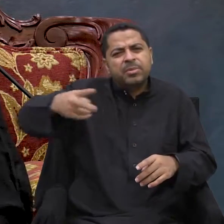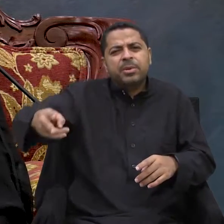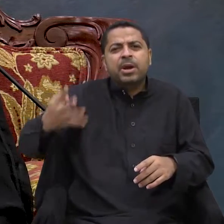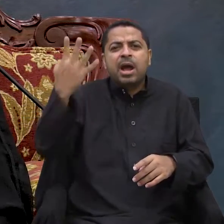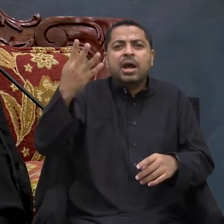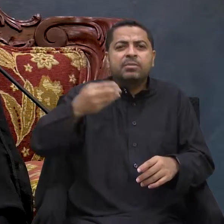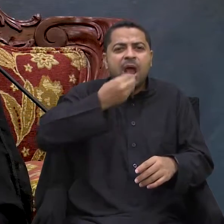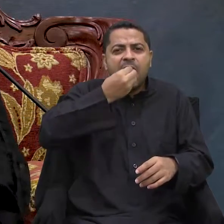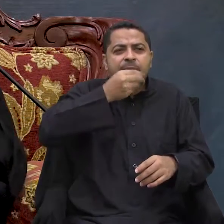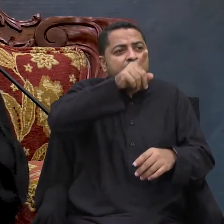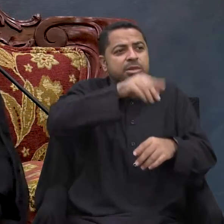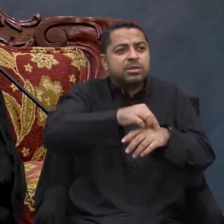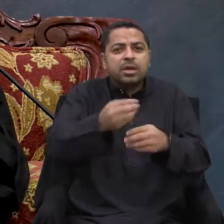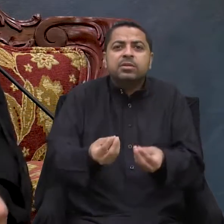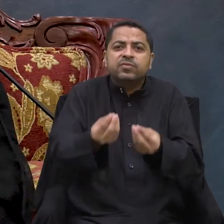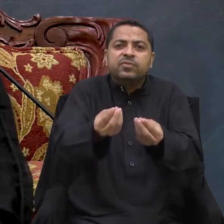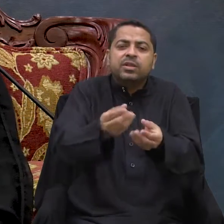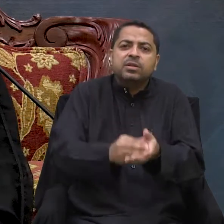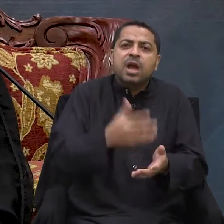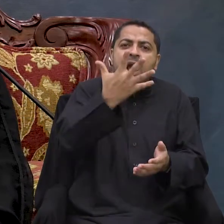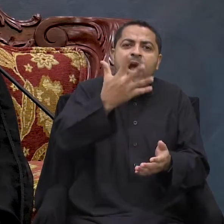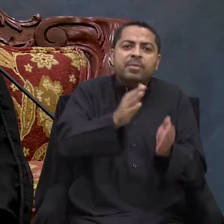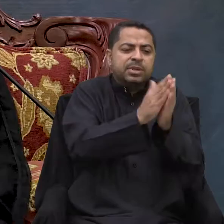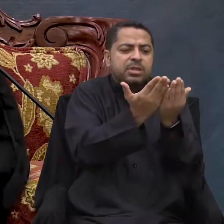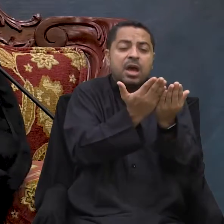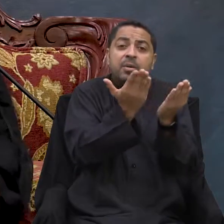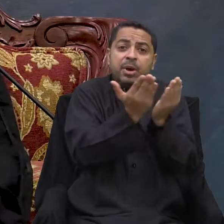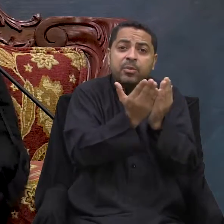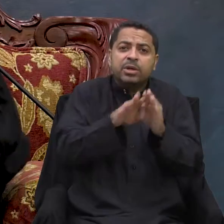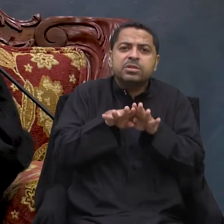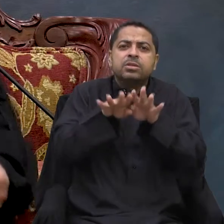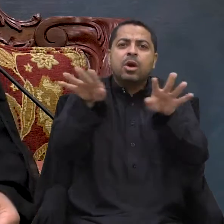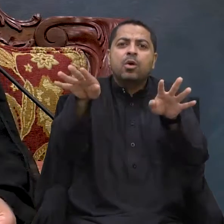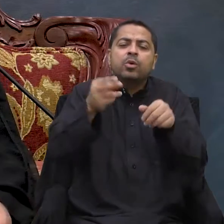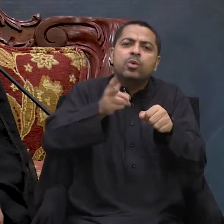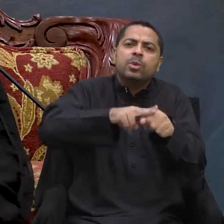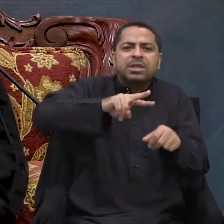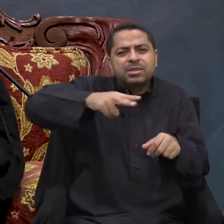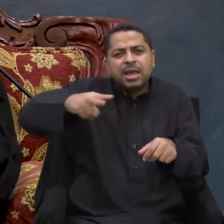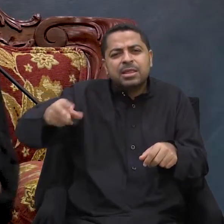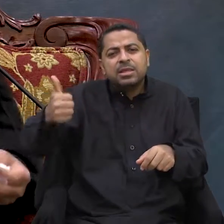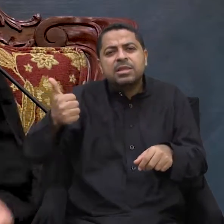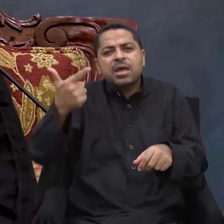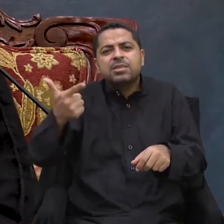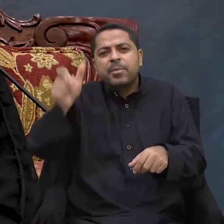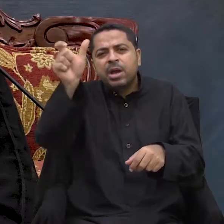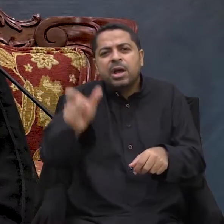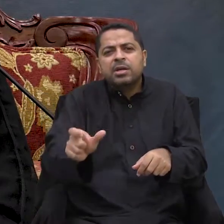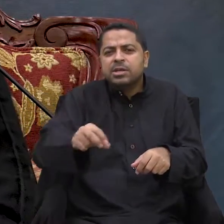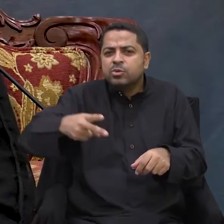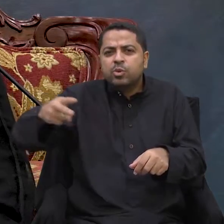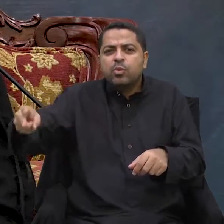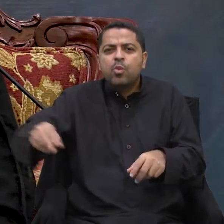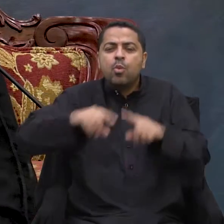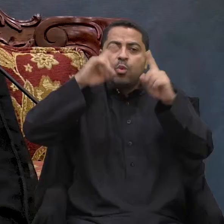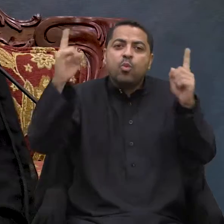يطعم الناس، والخامس ينشر الكتاب، والسادس والسابع، وهكذا